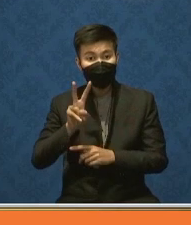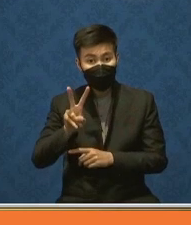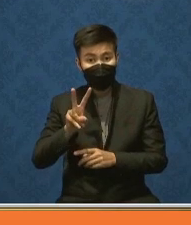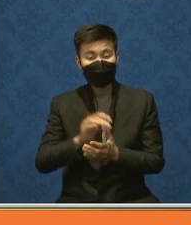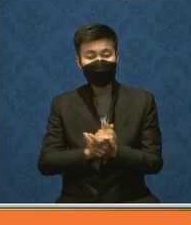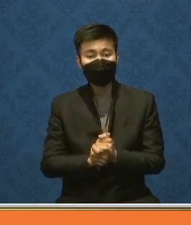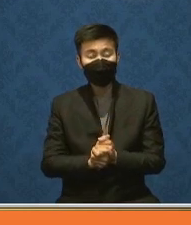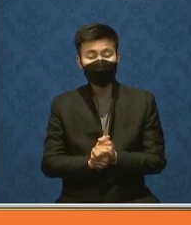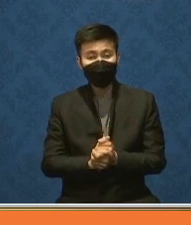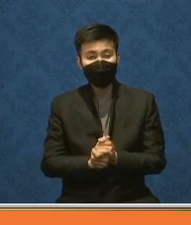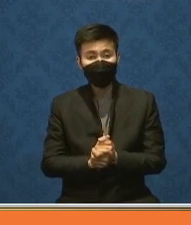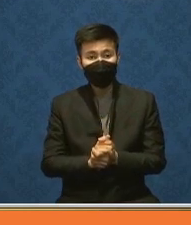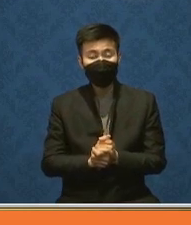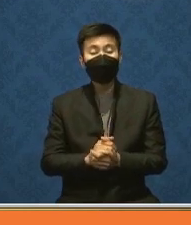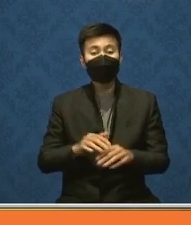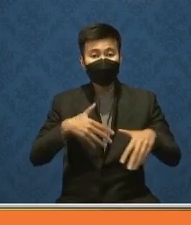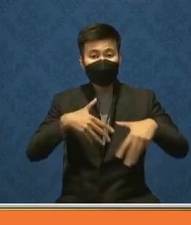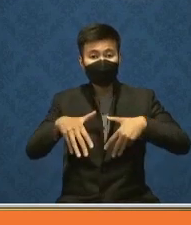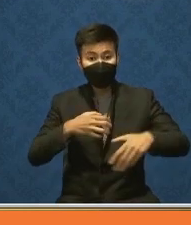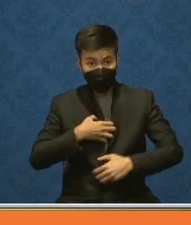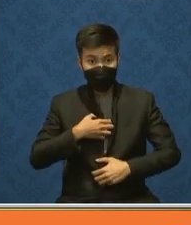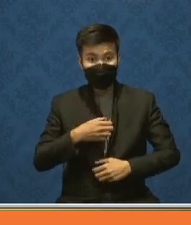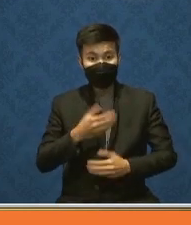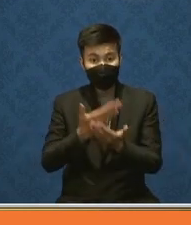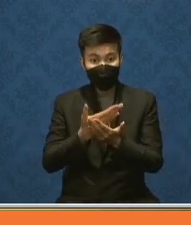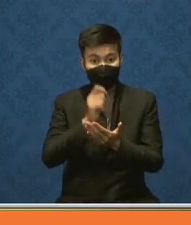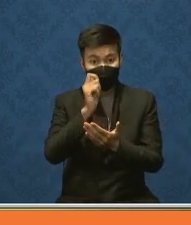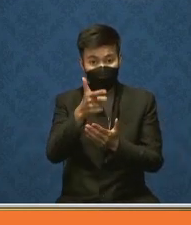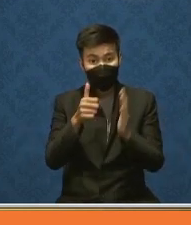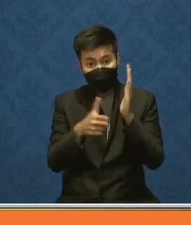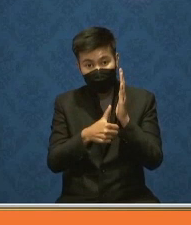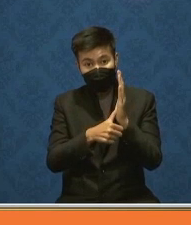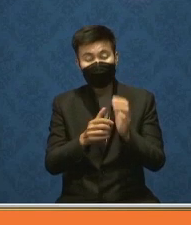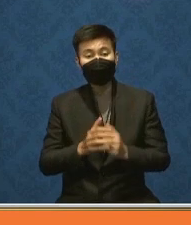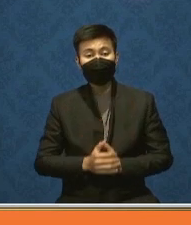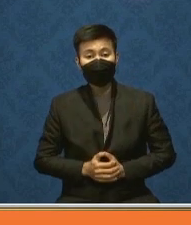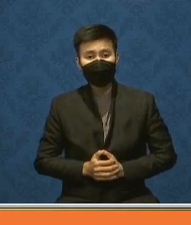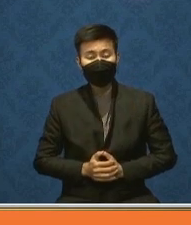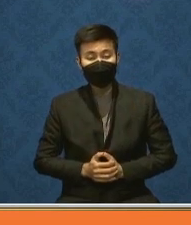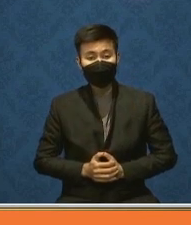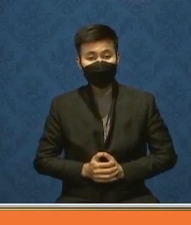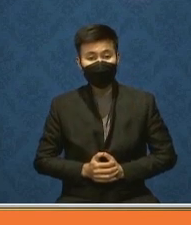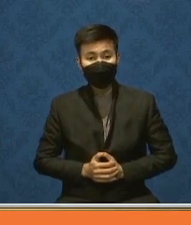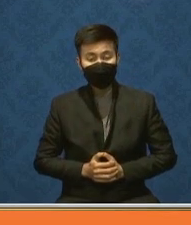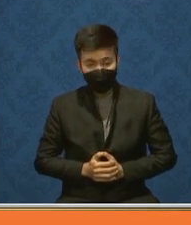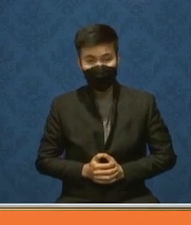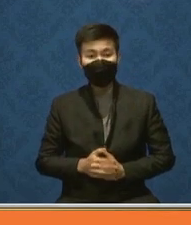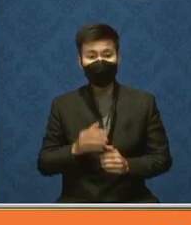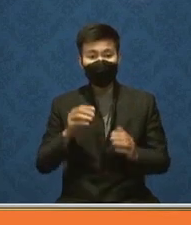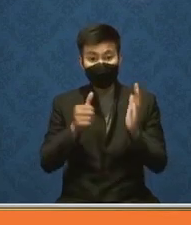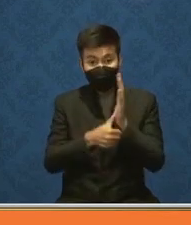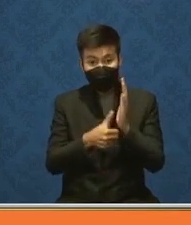2วิธีนะครับที่ทำให้ประชาชนเนี่ยรู้สึกเต็มใจที่จะเสียภาษีมากขึ้นครับ ประเด็นข้อวิธีแรกครับก็คือให้เขารู้สึกว่